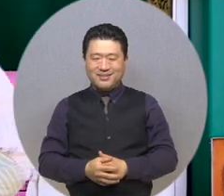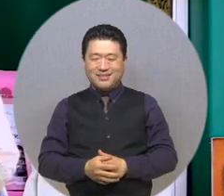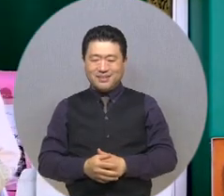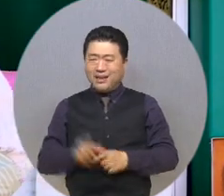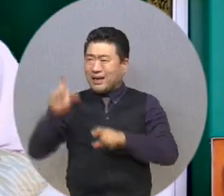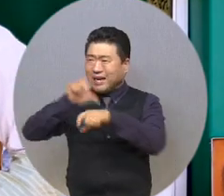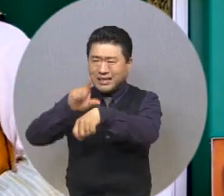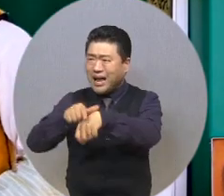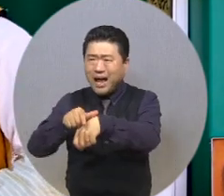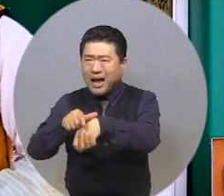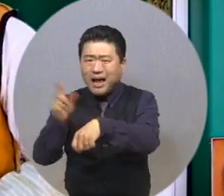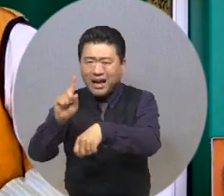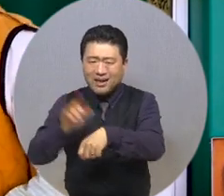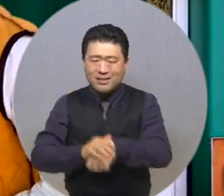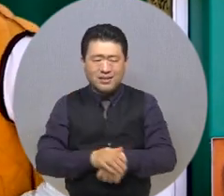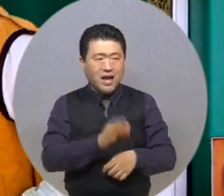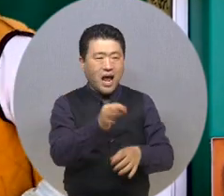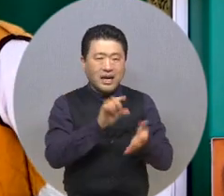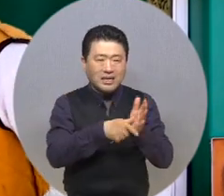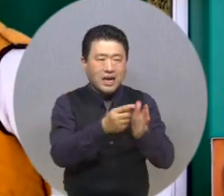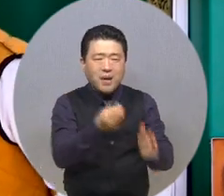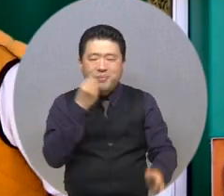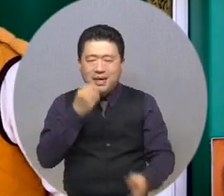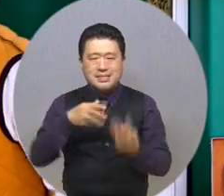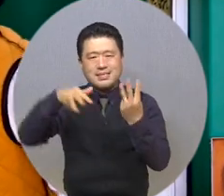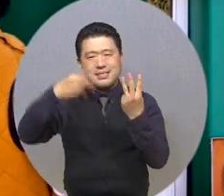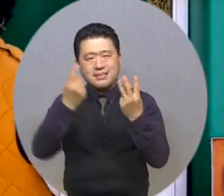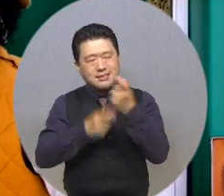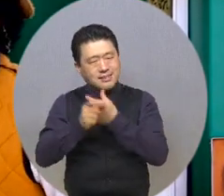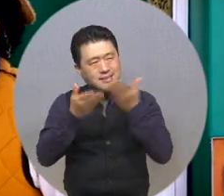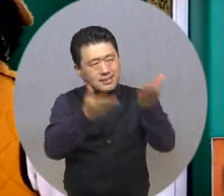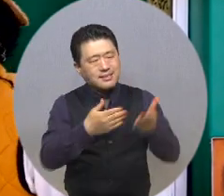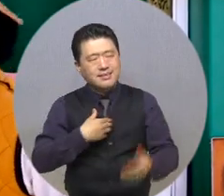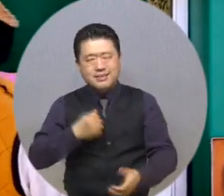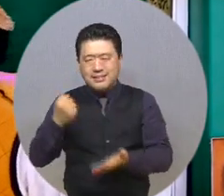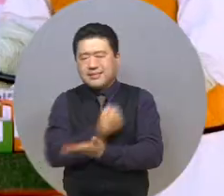더줘. 사탕하고 이거 주는 순간 내가 시간 3초 더 줬네.